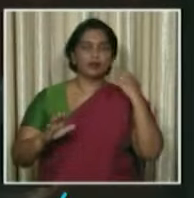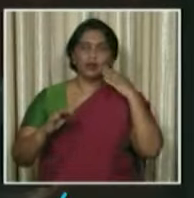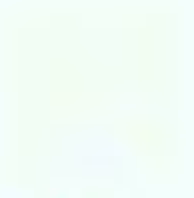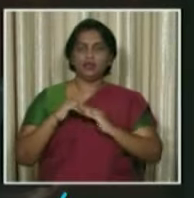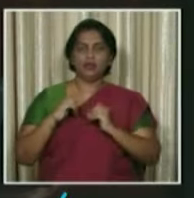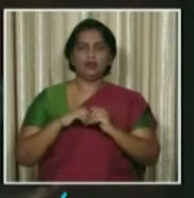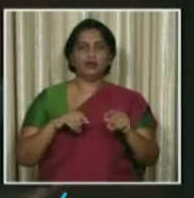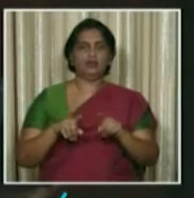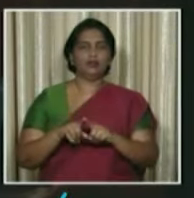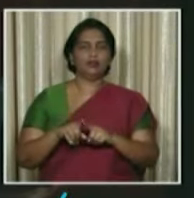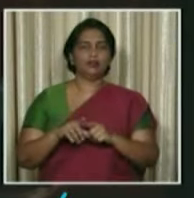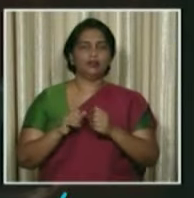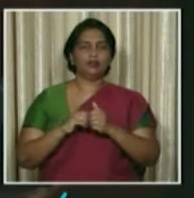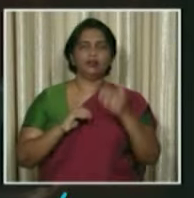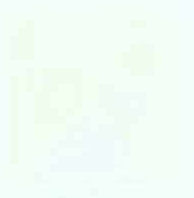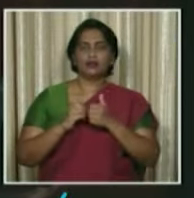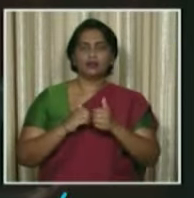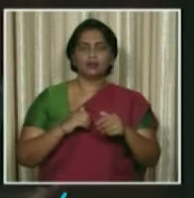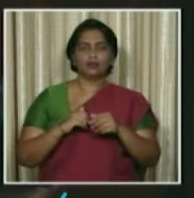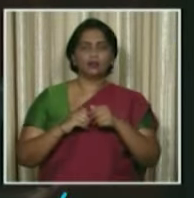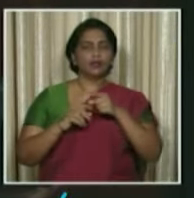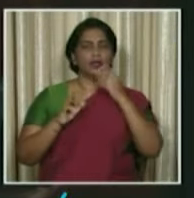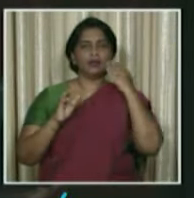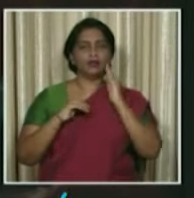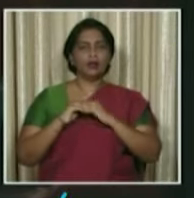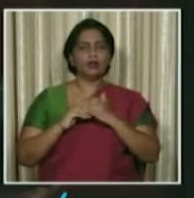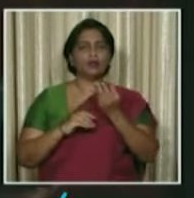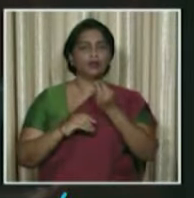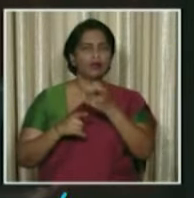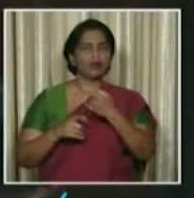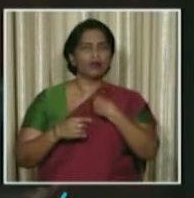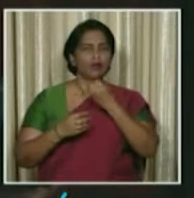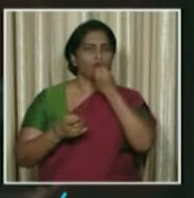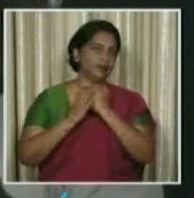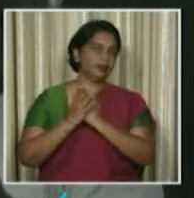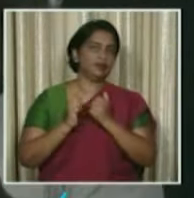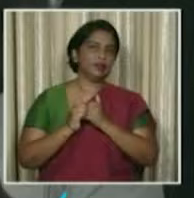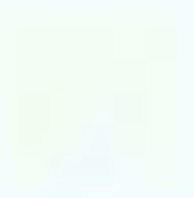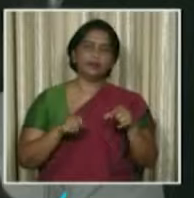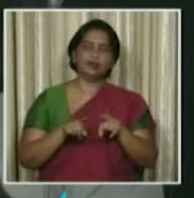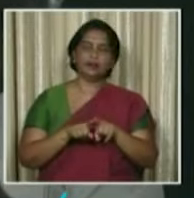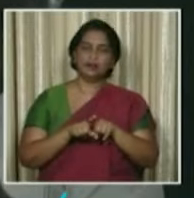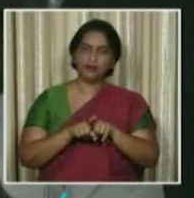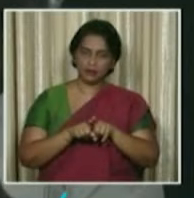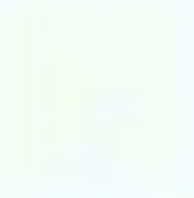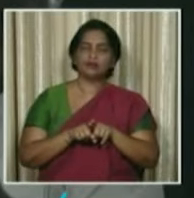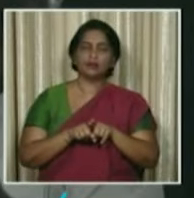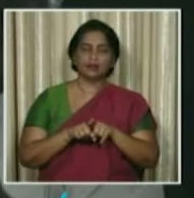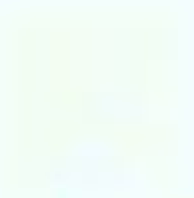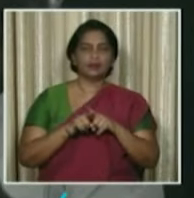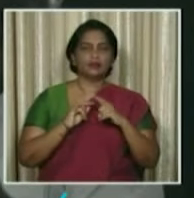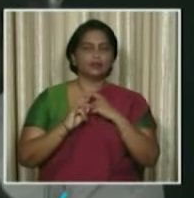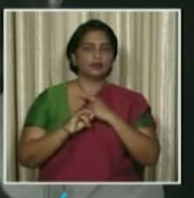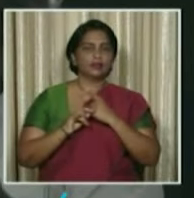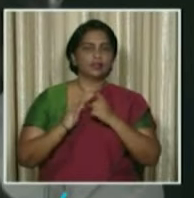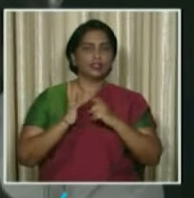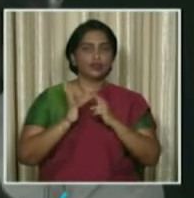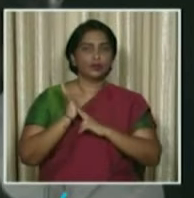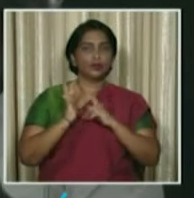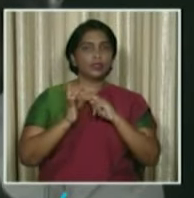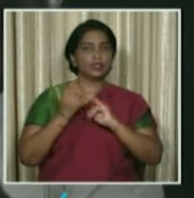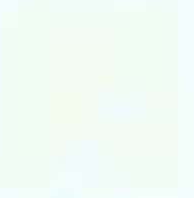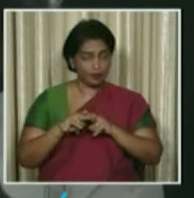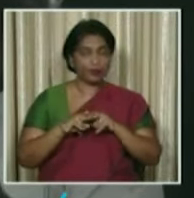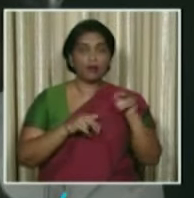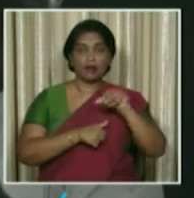පෝෂණයෙන් පෙළෙනවායි කියන්නේ සිංහලෙන් කිව්වොත් පාණ්ඩුව. පාණ්ඩුව තියෙන ජාතියක් තමයි මේ රටේ ඉතිරි වෙන්නේ. යුනිසෙෆ් වාර්තාව මගින් ඉදිරිපත් වූ කරුණු සලකා